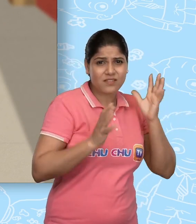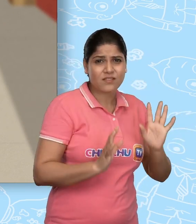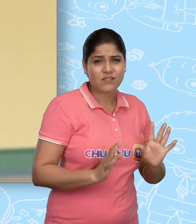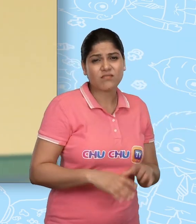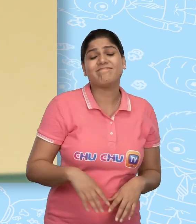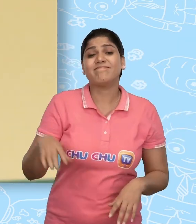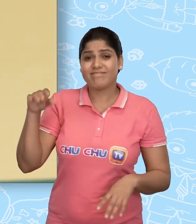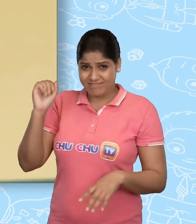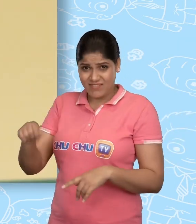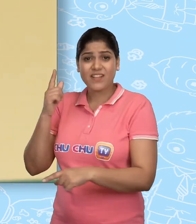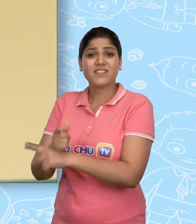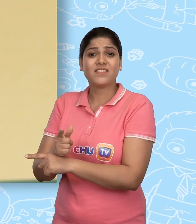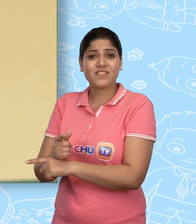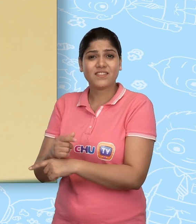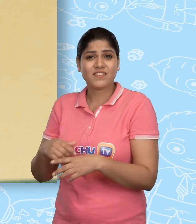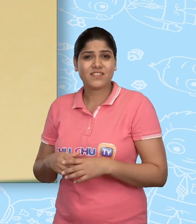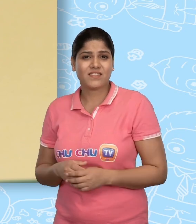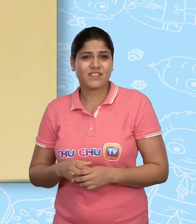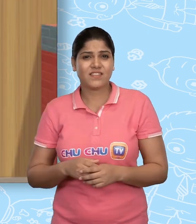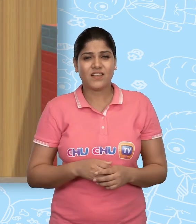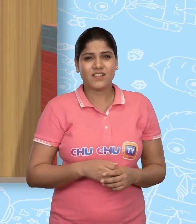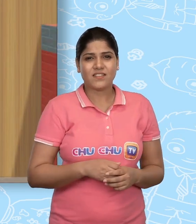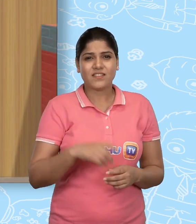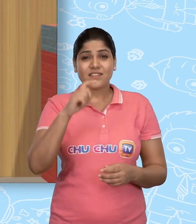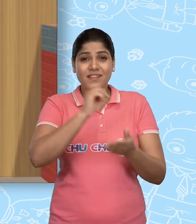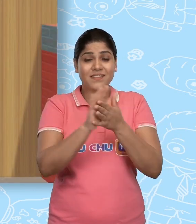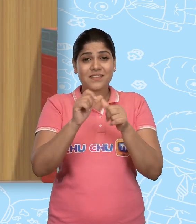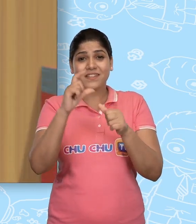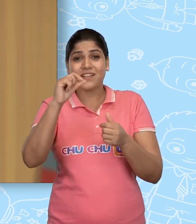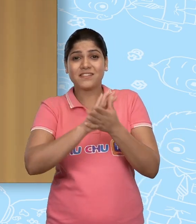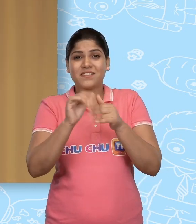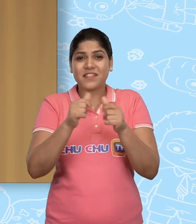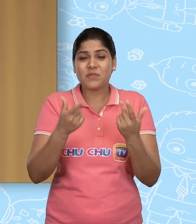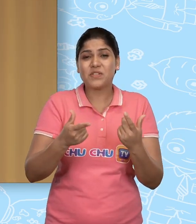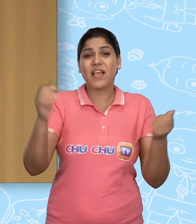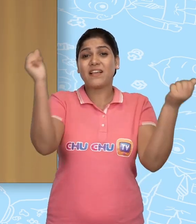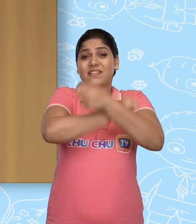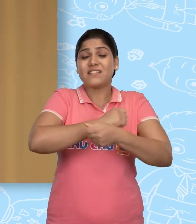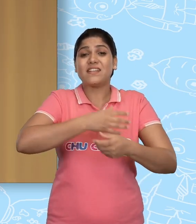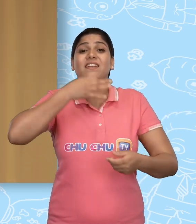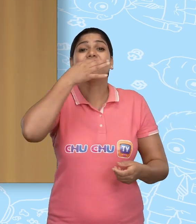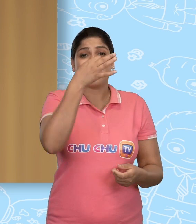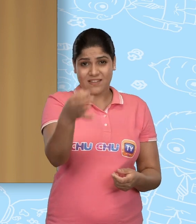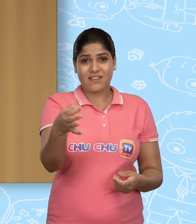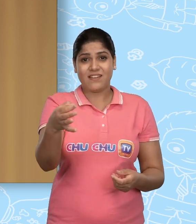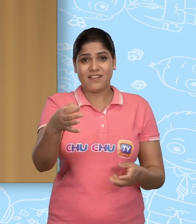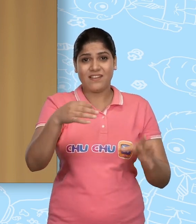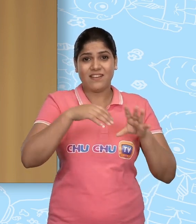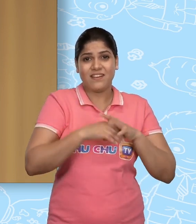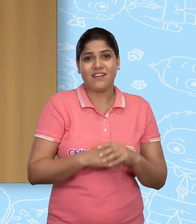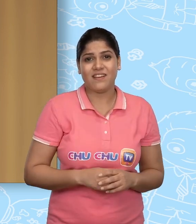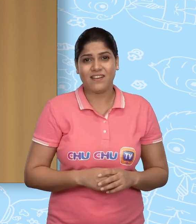हो? हाँ मिस डॉर्थी। चाचा ने फिर मिस डॉर्थी को उस एक्सीडेंट के बारे